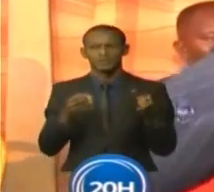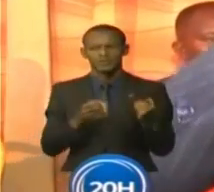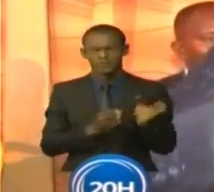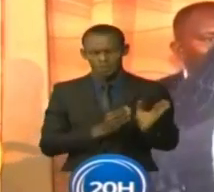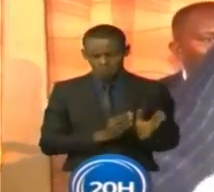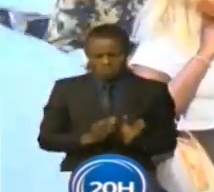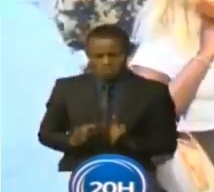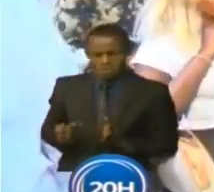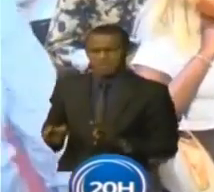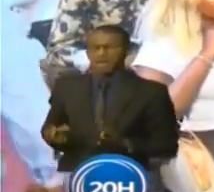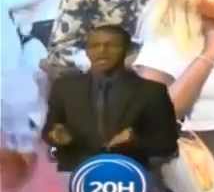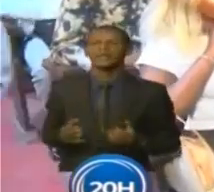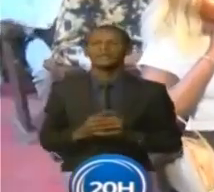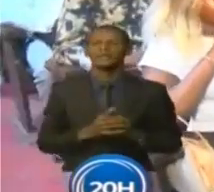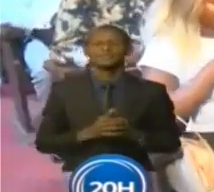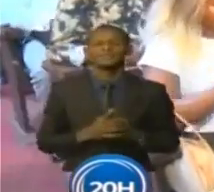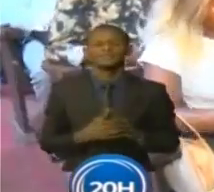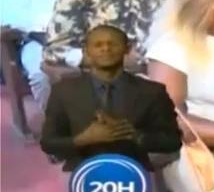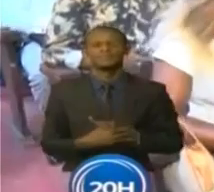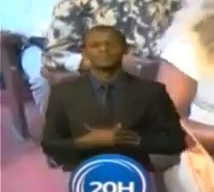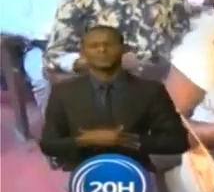annonce déjà les couleurs.